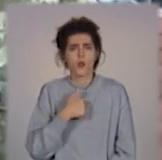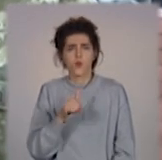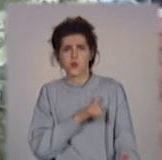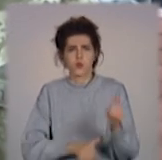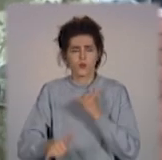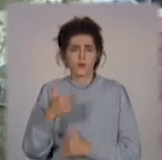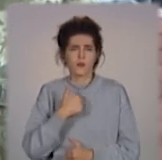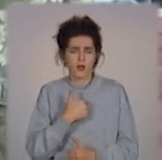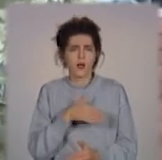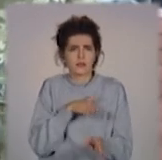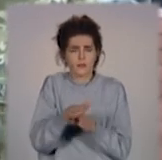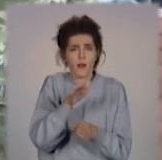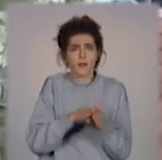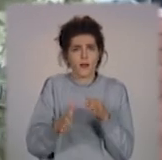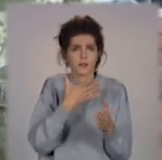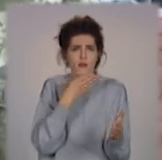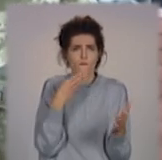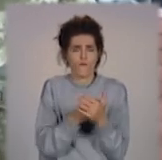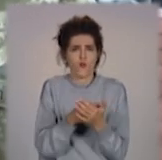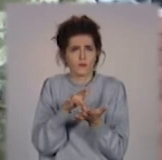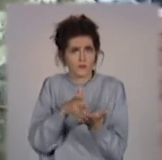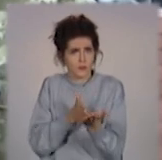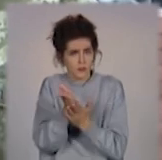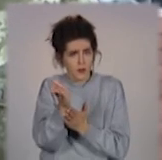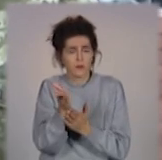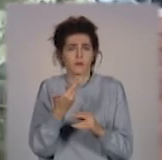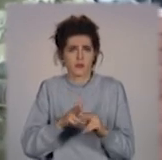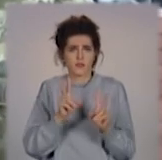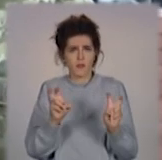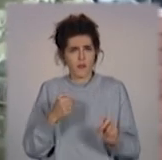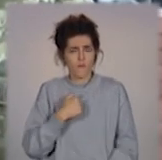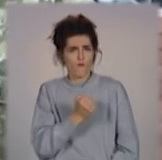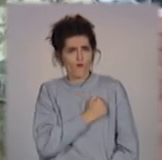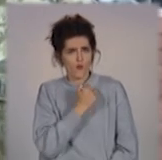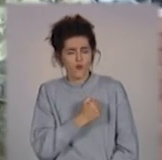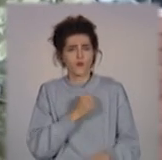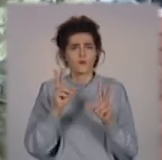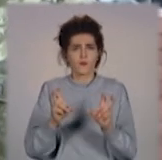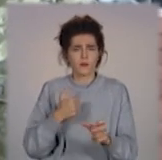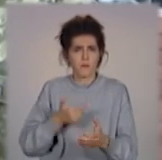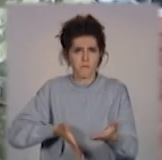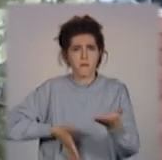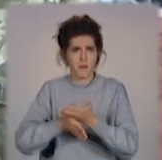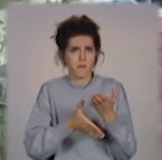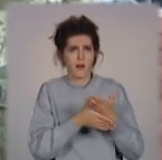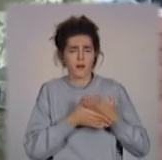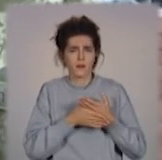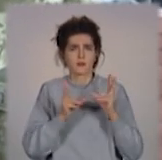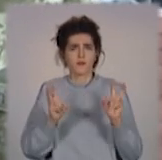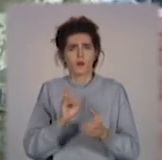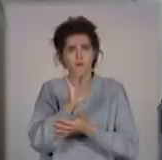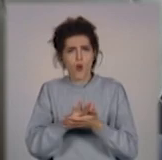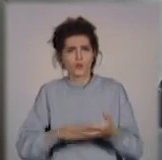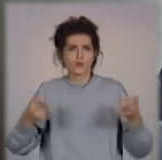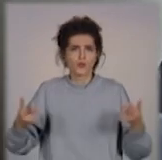першу чергу виконувати свою задачу, задачу воїна інформаційної війни. Тобто ти маєш продовжувати